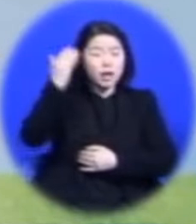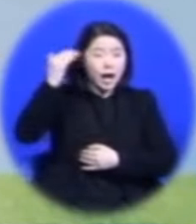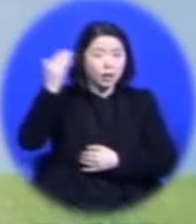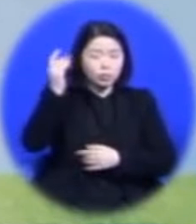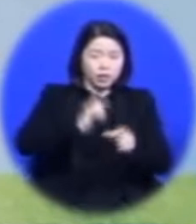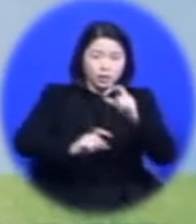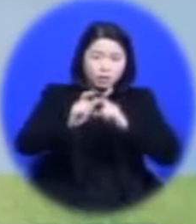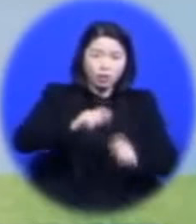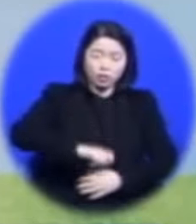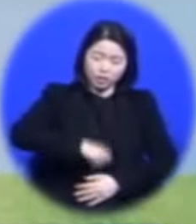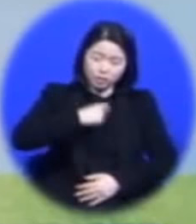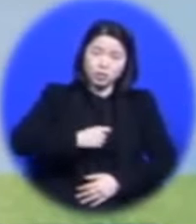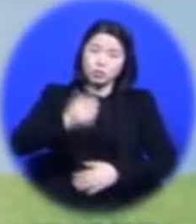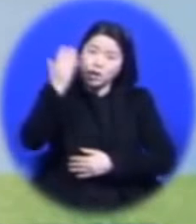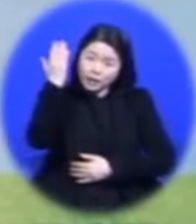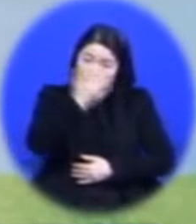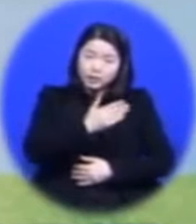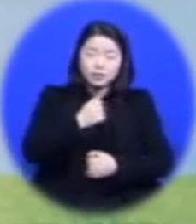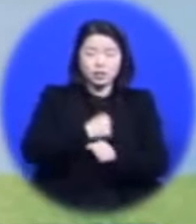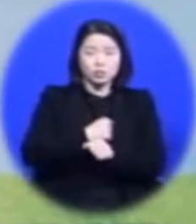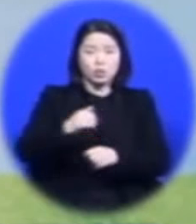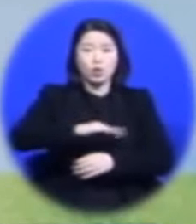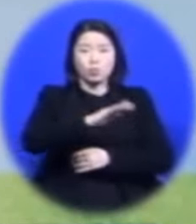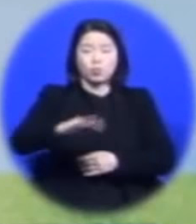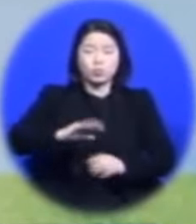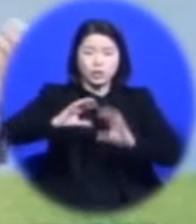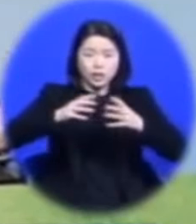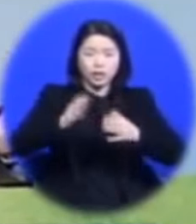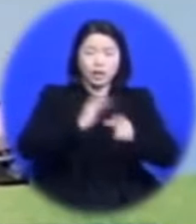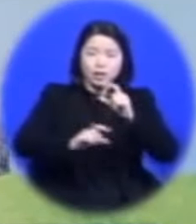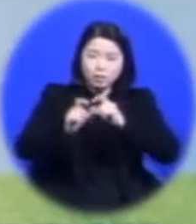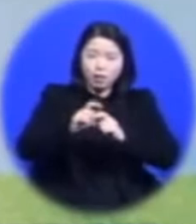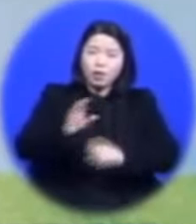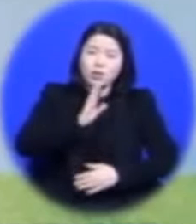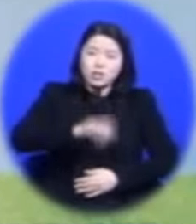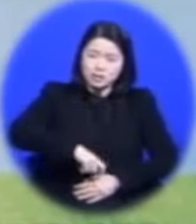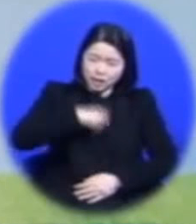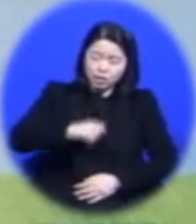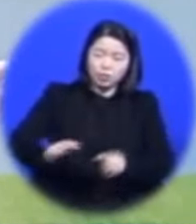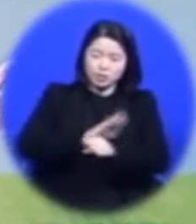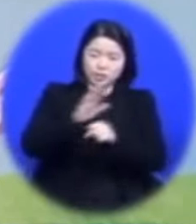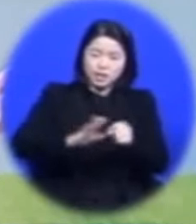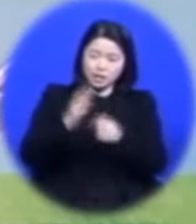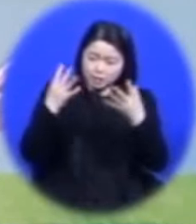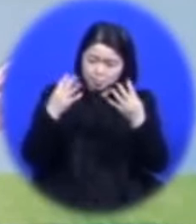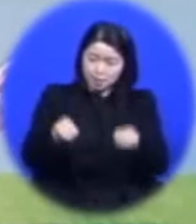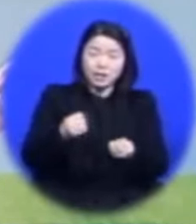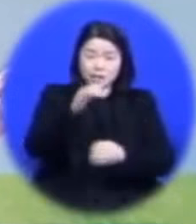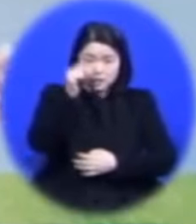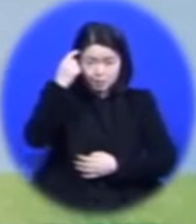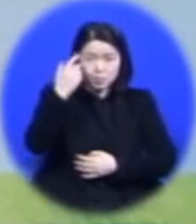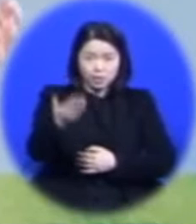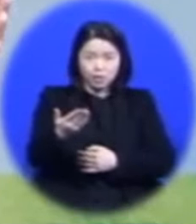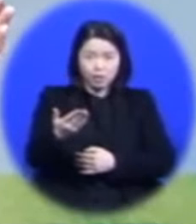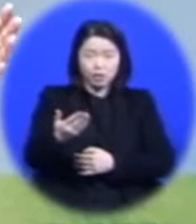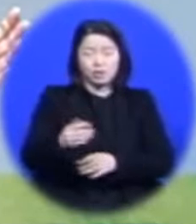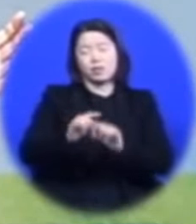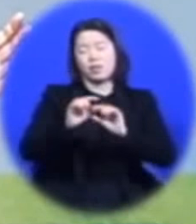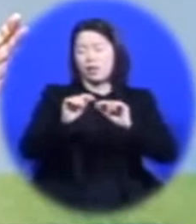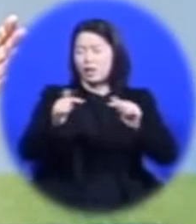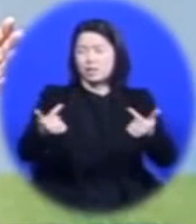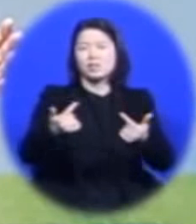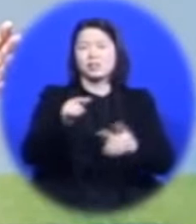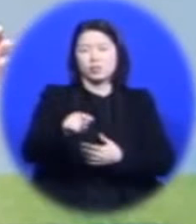우리나라가 더 깨끗해지고 우리나라가 더 진실해지는 더 사랑이 많아졌으니까요